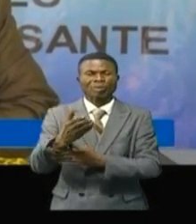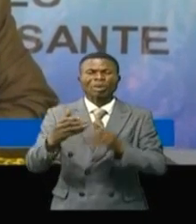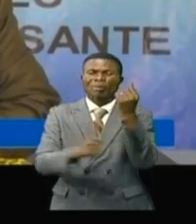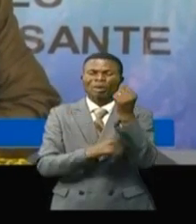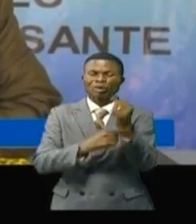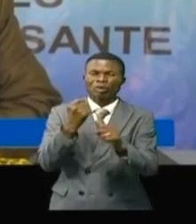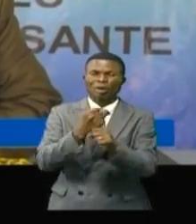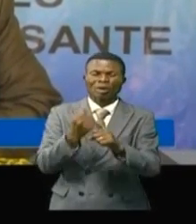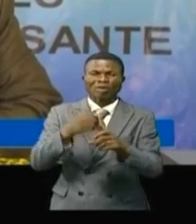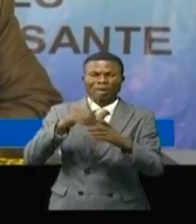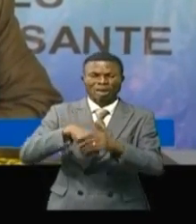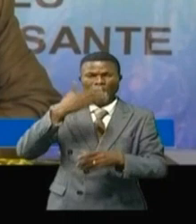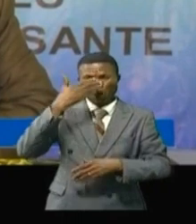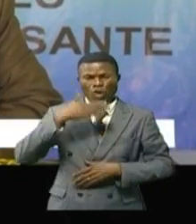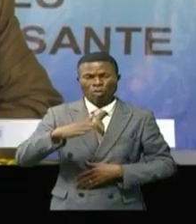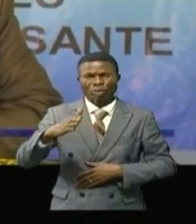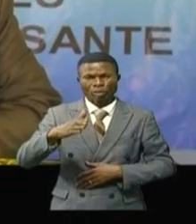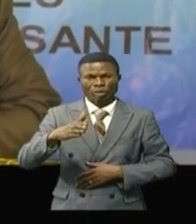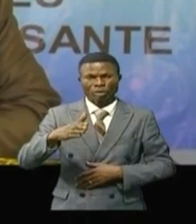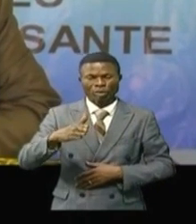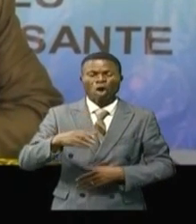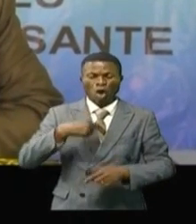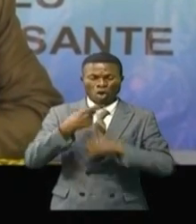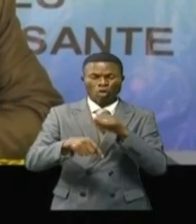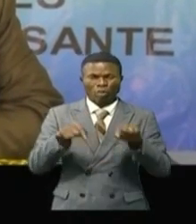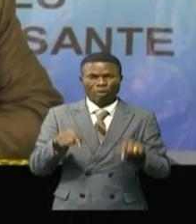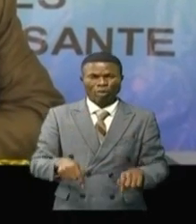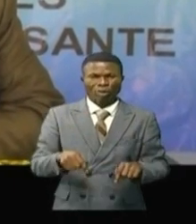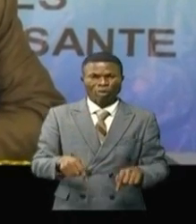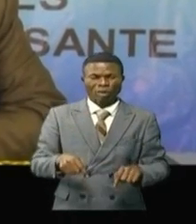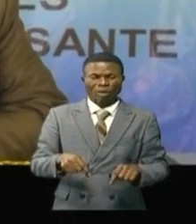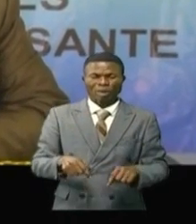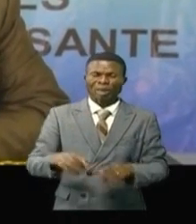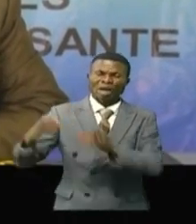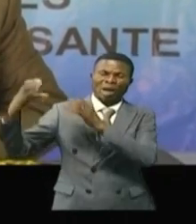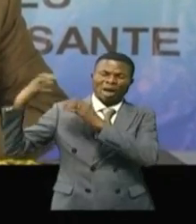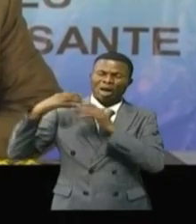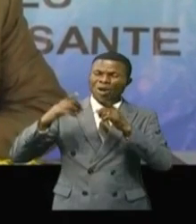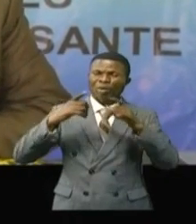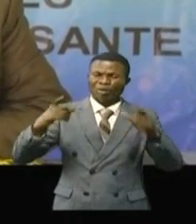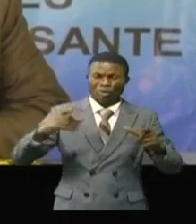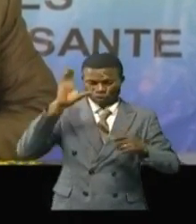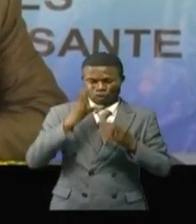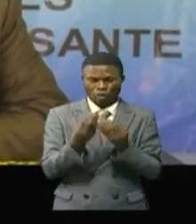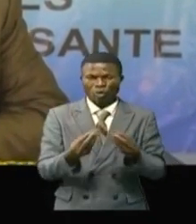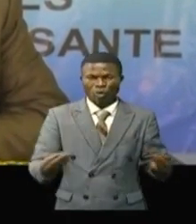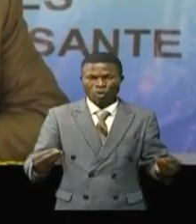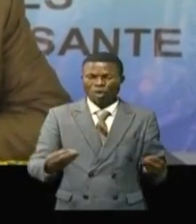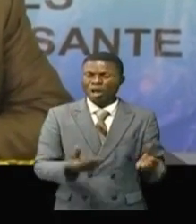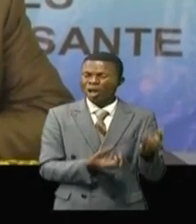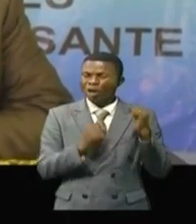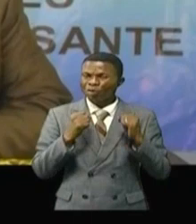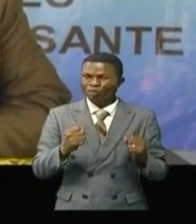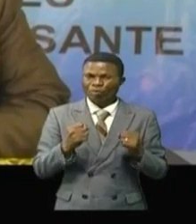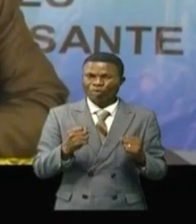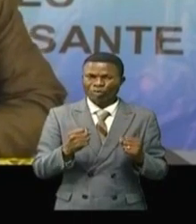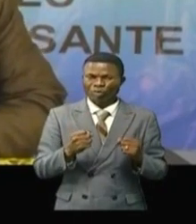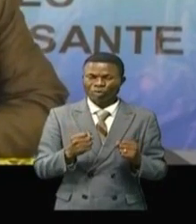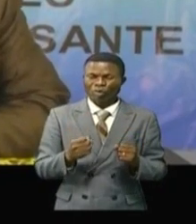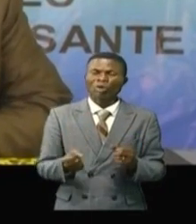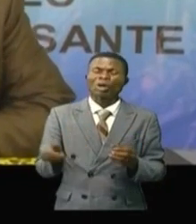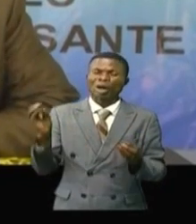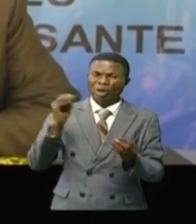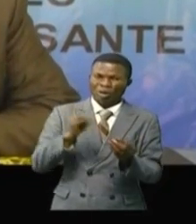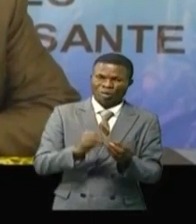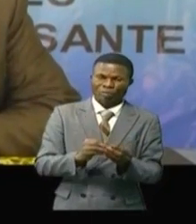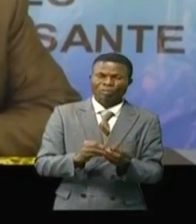santé. Nous aurons durant 6 jours la lourde tâche de trouver des solutions durables et urgentes